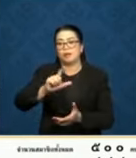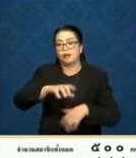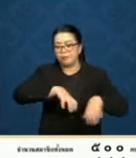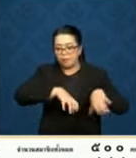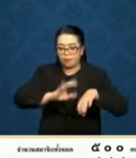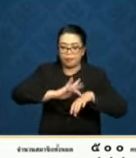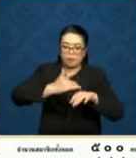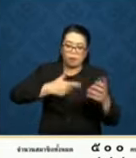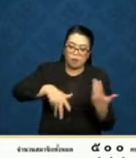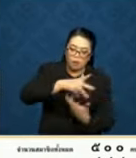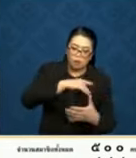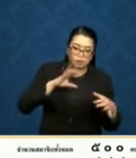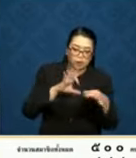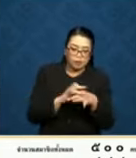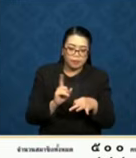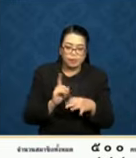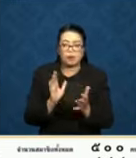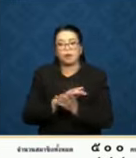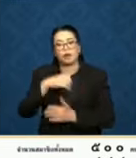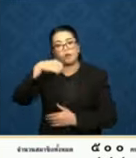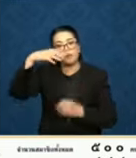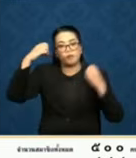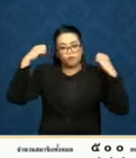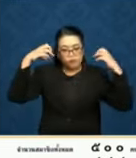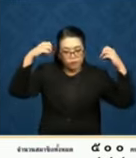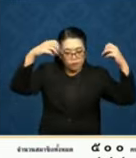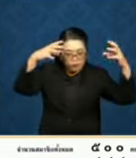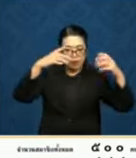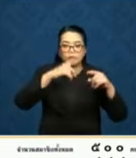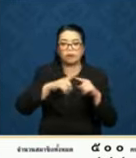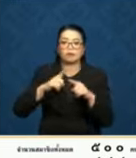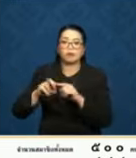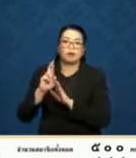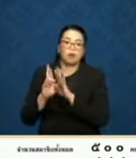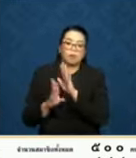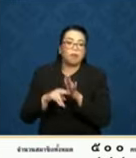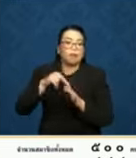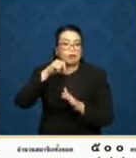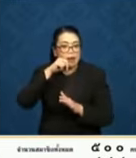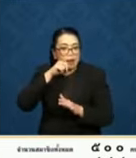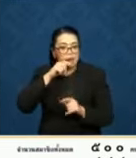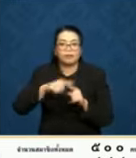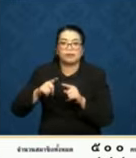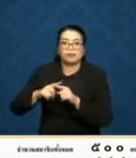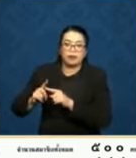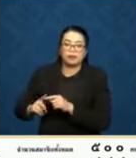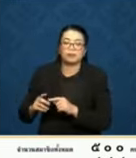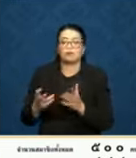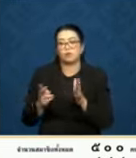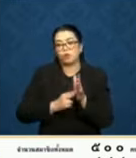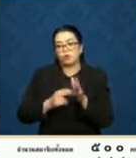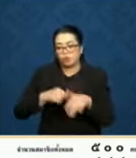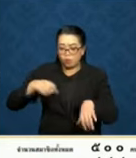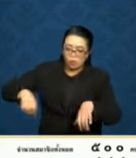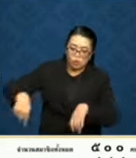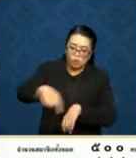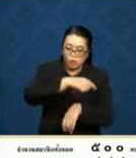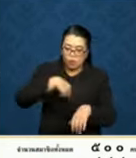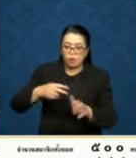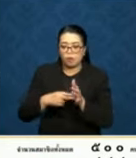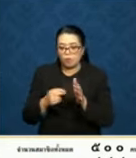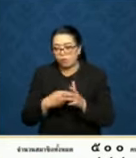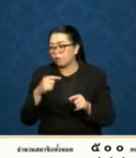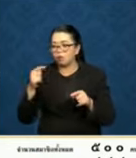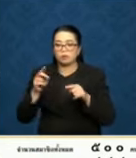งสภาพแวดล้อมไม่วาจะเป็เกยวกับเรื่องไฟฟาสองสวาง,ระบบระบายน้ำการปปงรู่ว่งและต่างเพื่อตอ razem ท